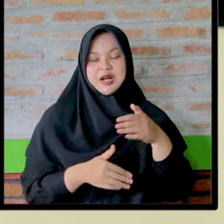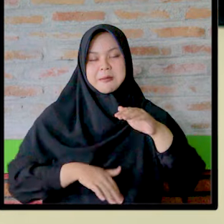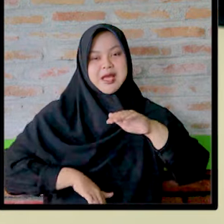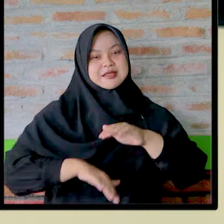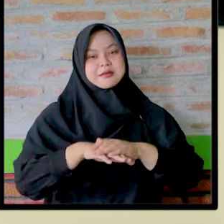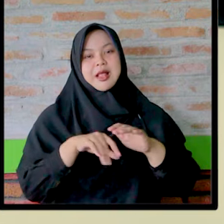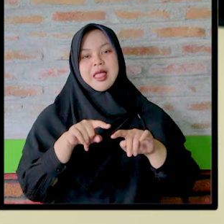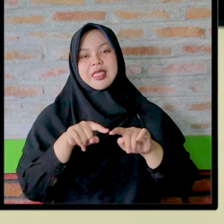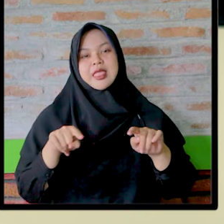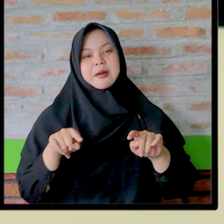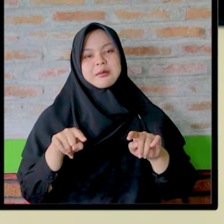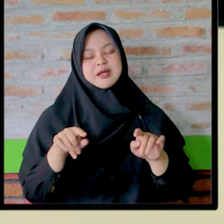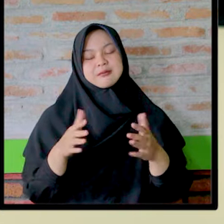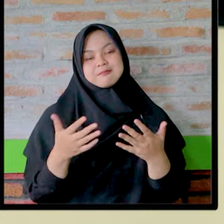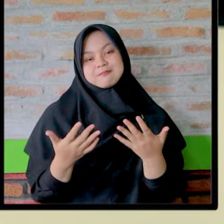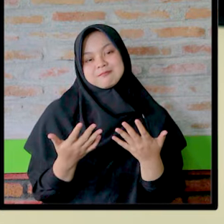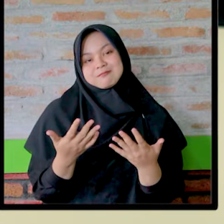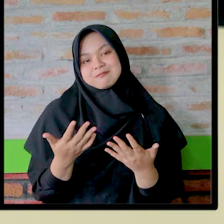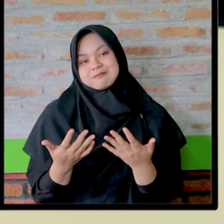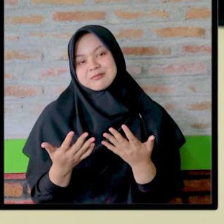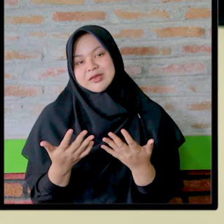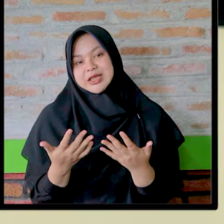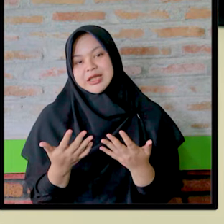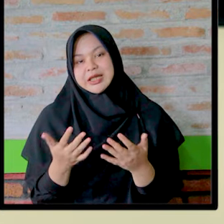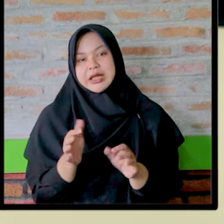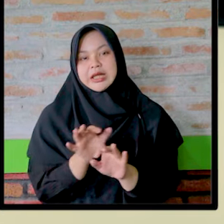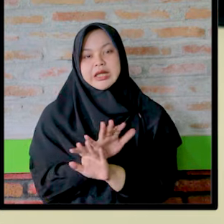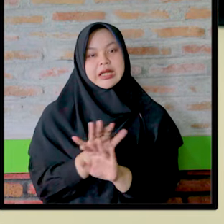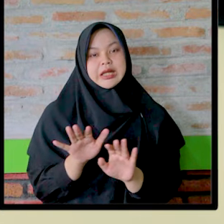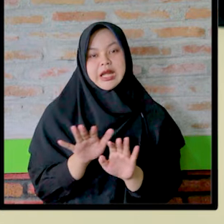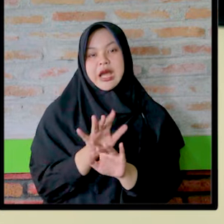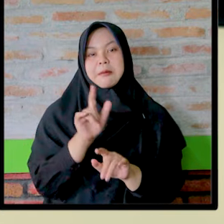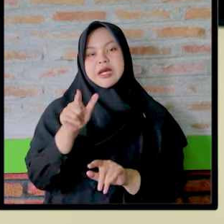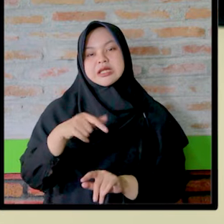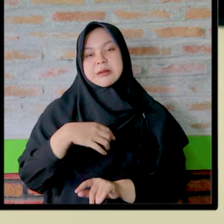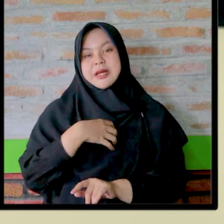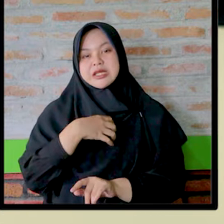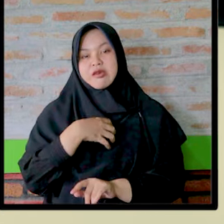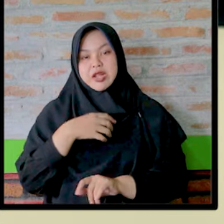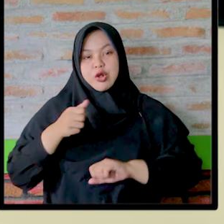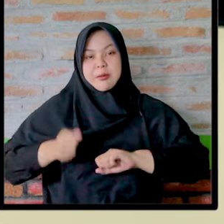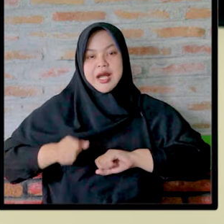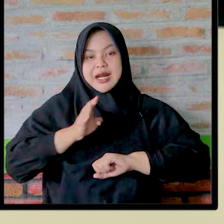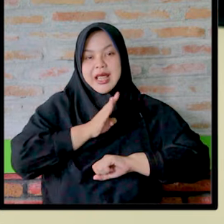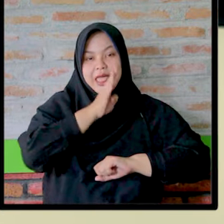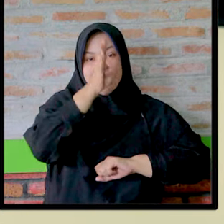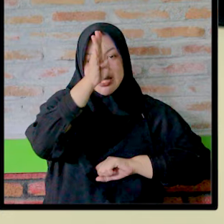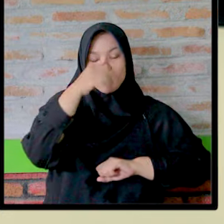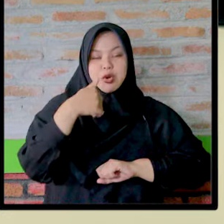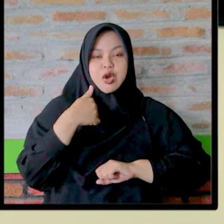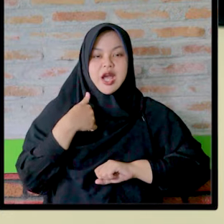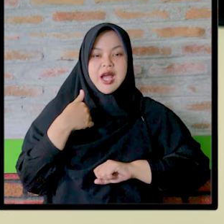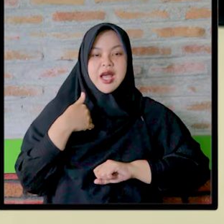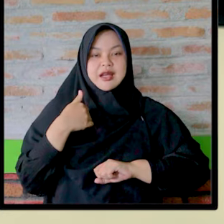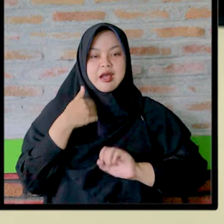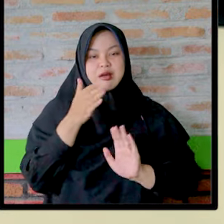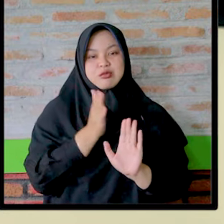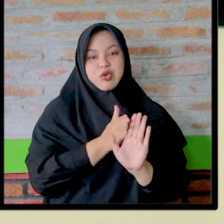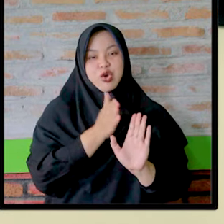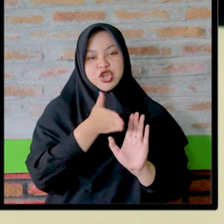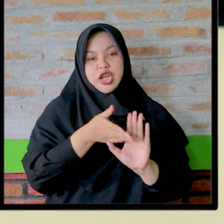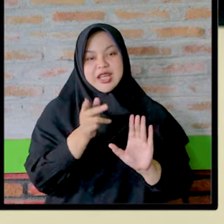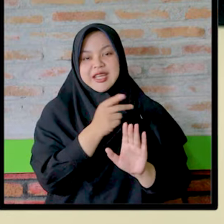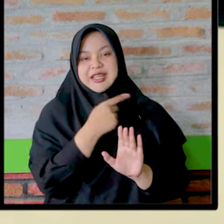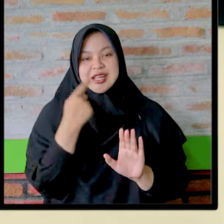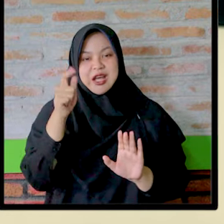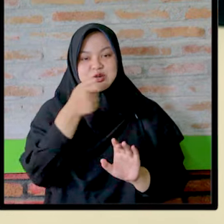tidak ee ee karena sifatnya itu kan kalau pengadilan agama ada tendernya ya Jadi makudnya kita harus ada kompetensi